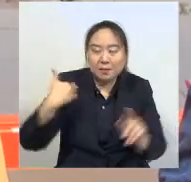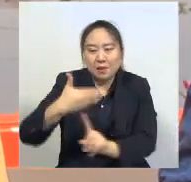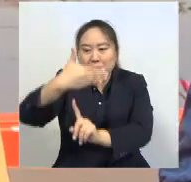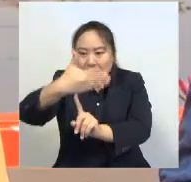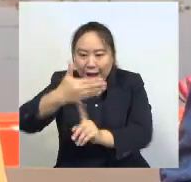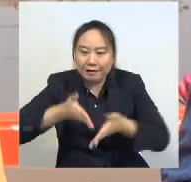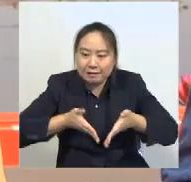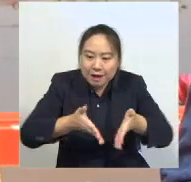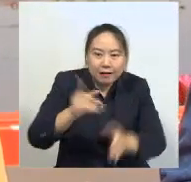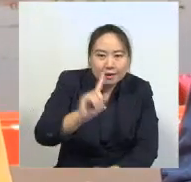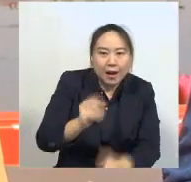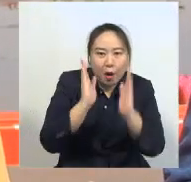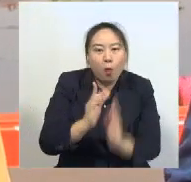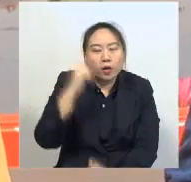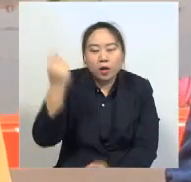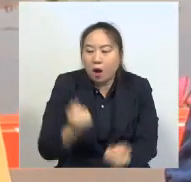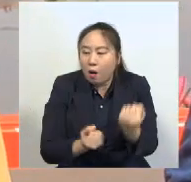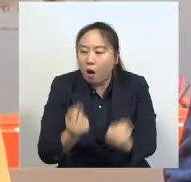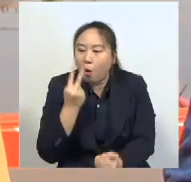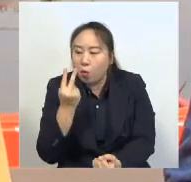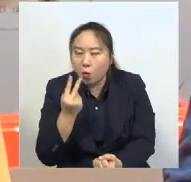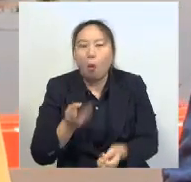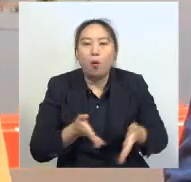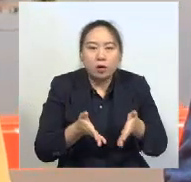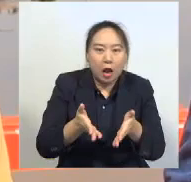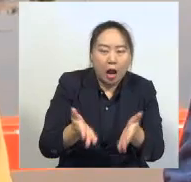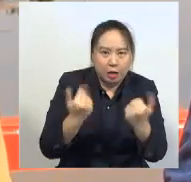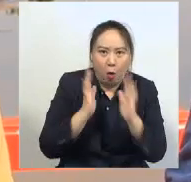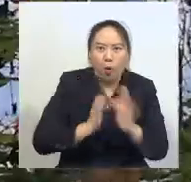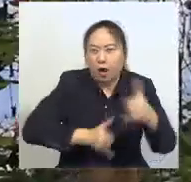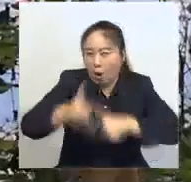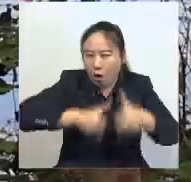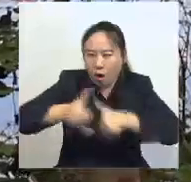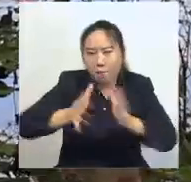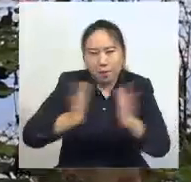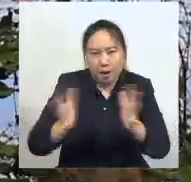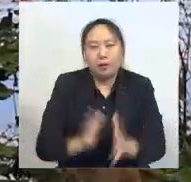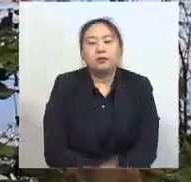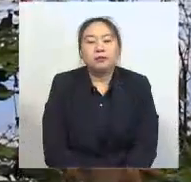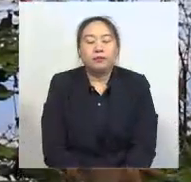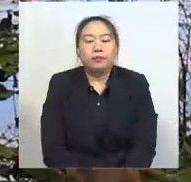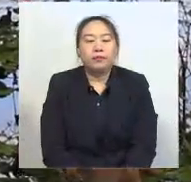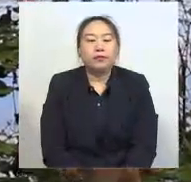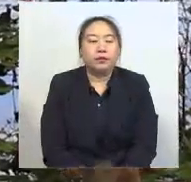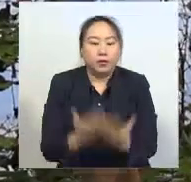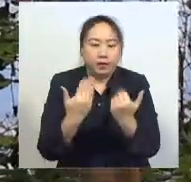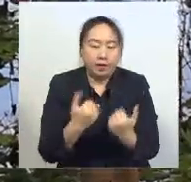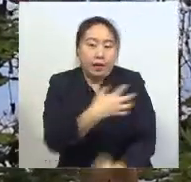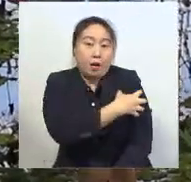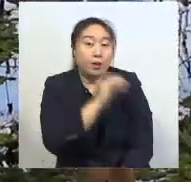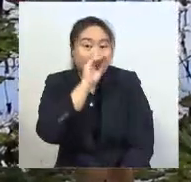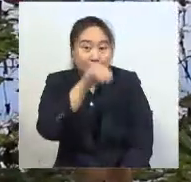างๆเพื่อให้นักท่องเที่ยวได้มาเที่ยวชมนะครับอย่างแพร่หลายอย่างกว้างขวางนะครับ นอกจากนี้เทศบาลตำบลอีตื้